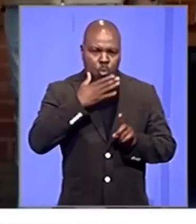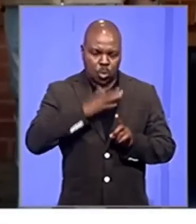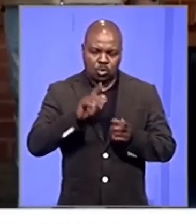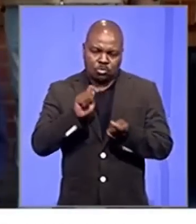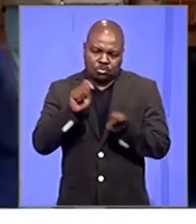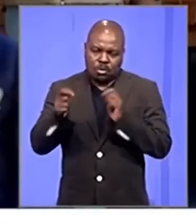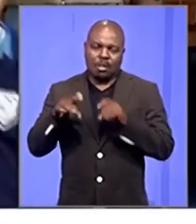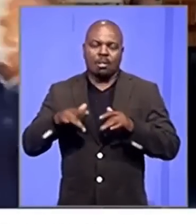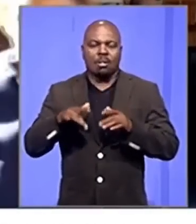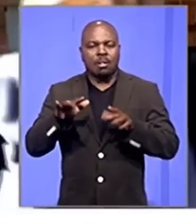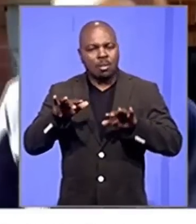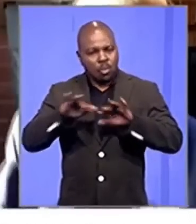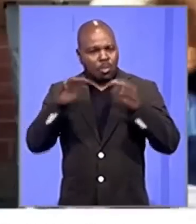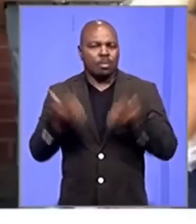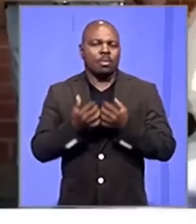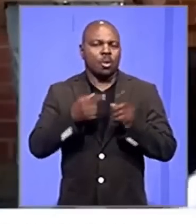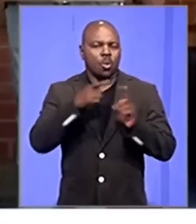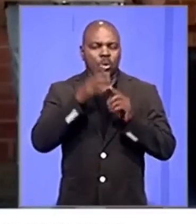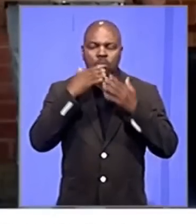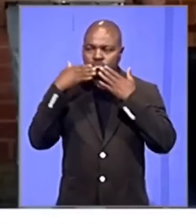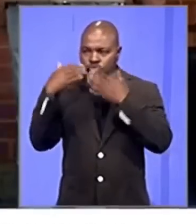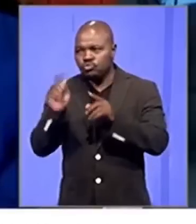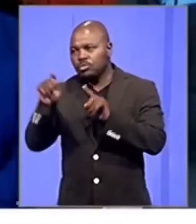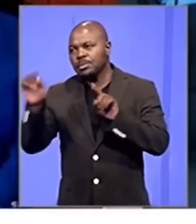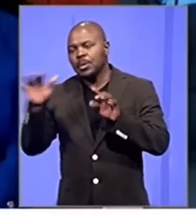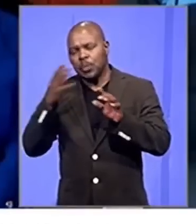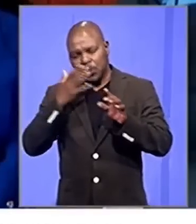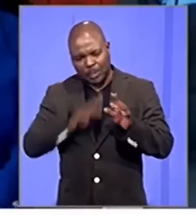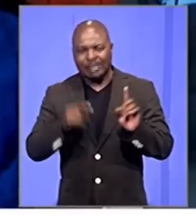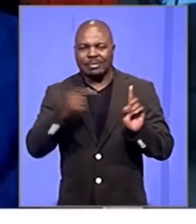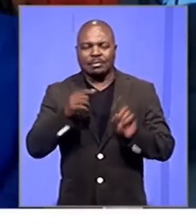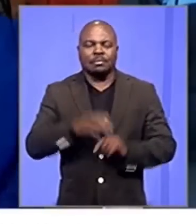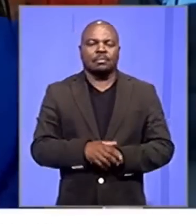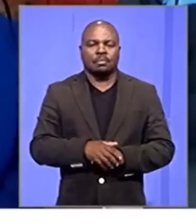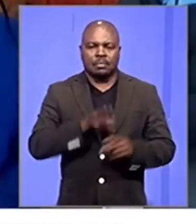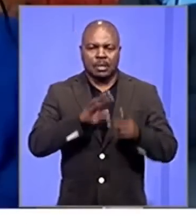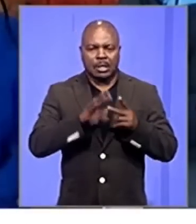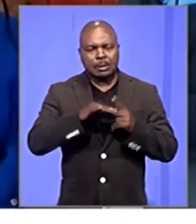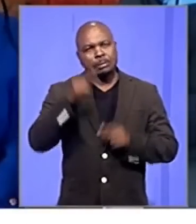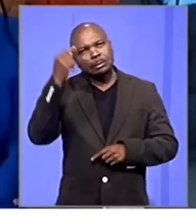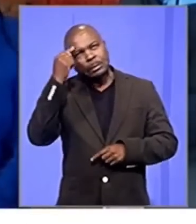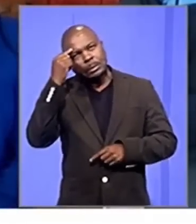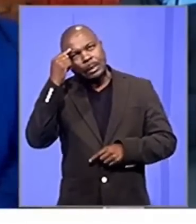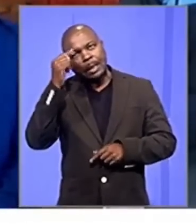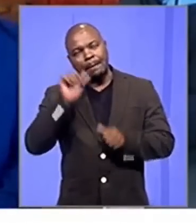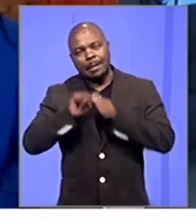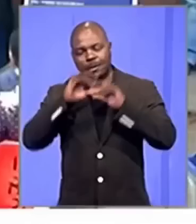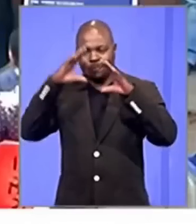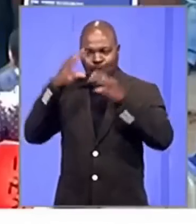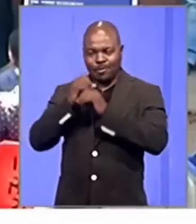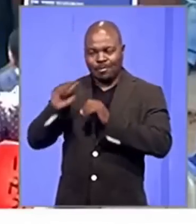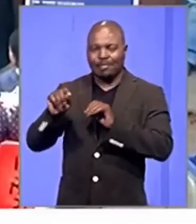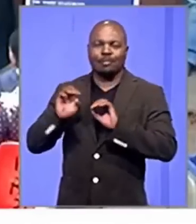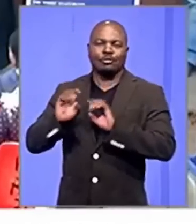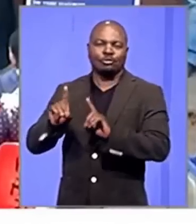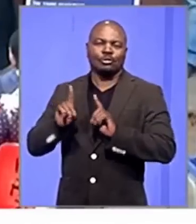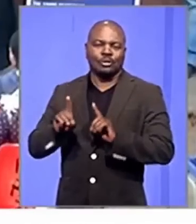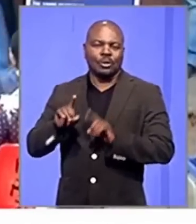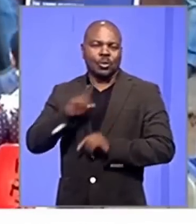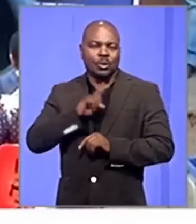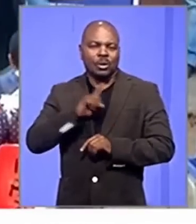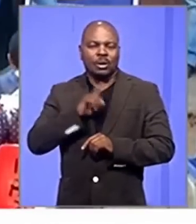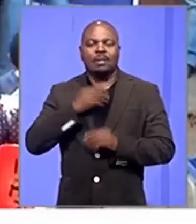go abela ba bangwe ke sengwe se a batlang go se fitlhelela, mme go tlhoma mogopolo wa gagwe mo thutong go tlhotlheleditswe ke mafoko